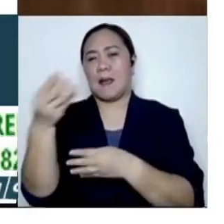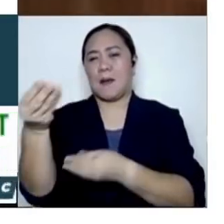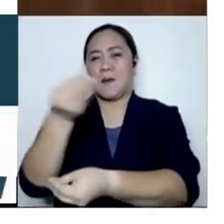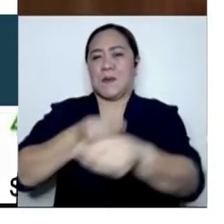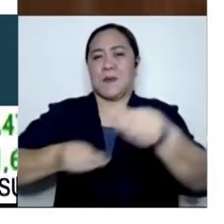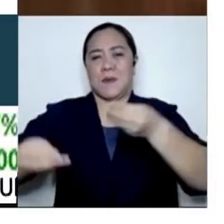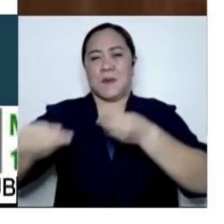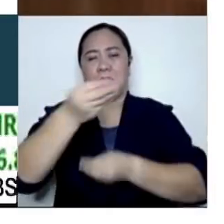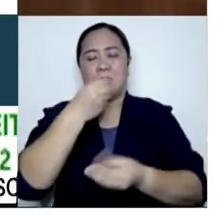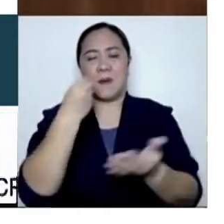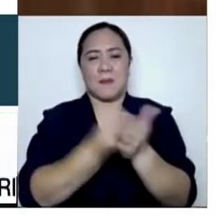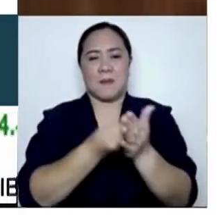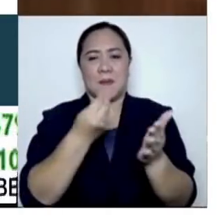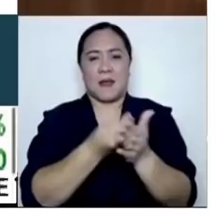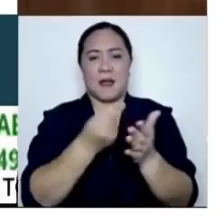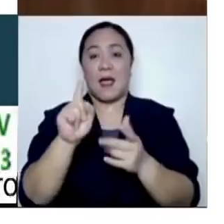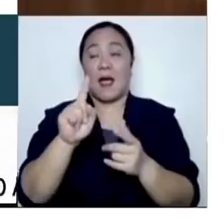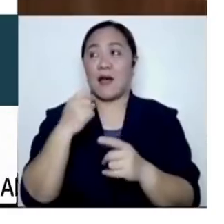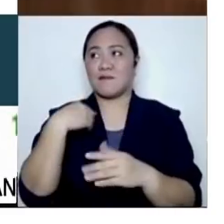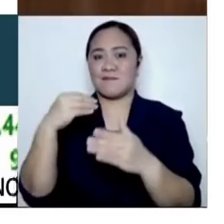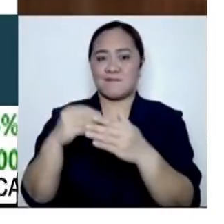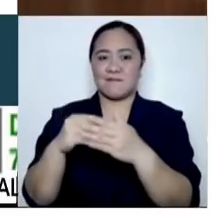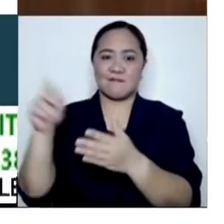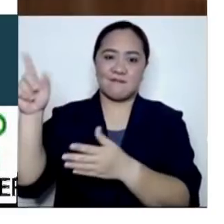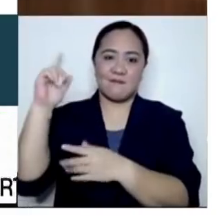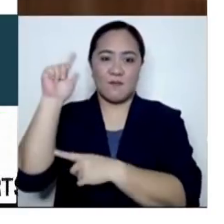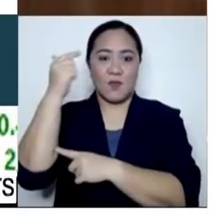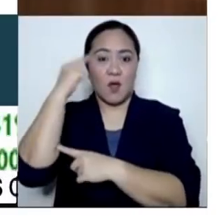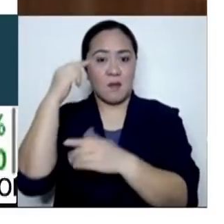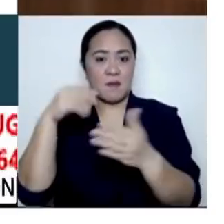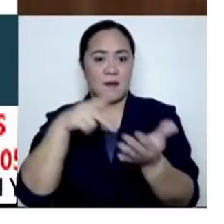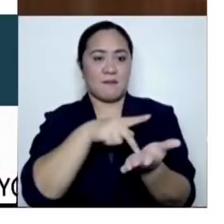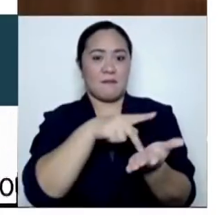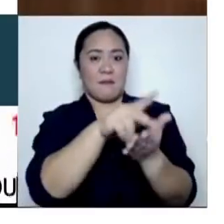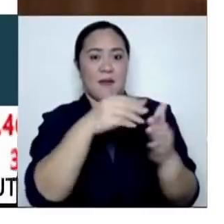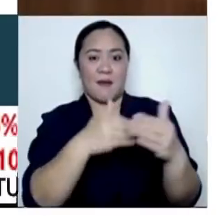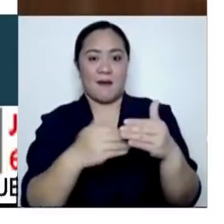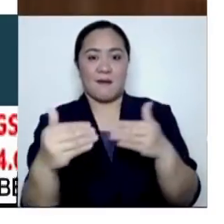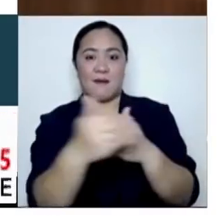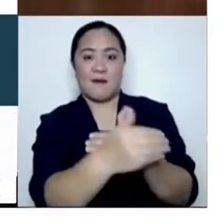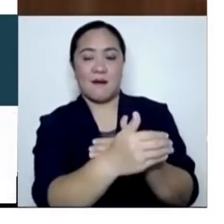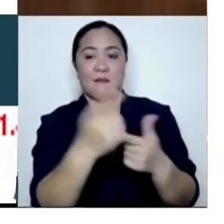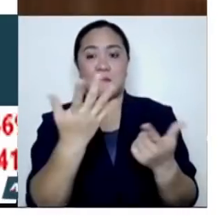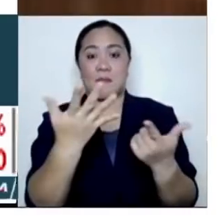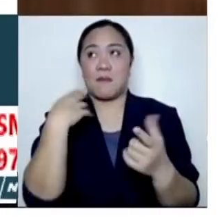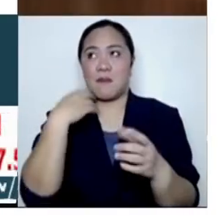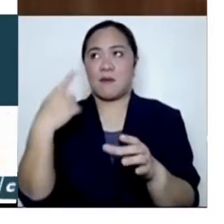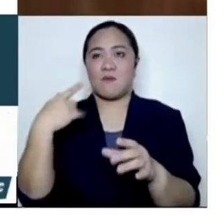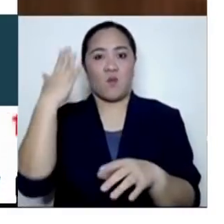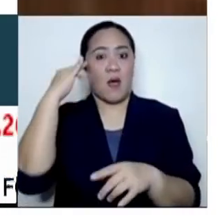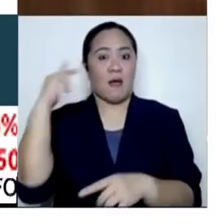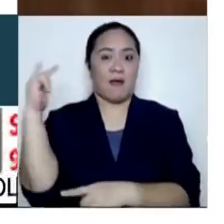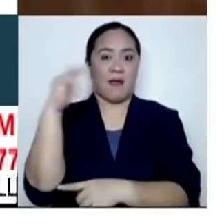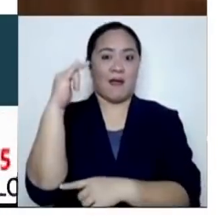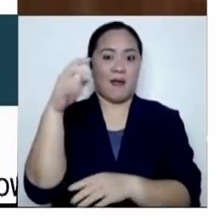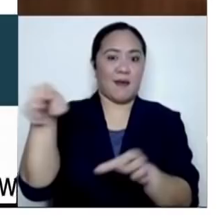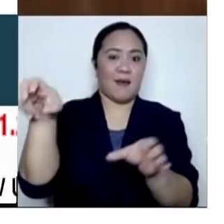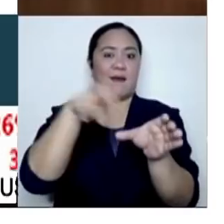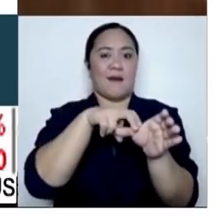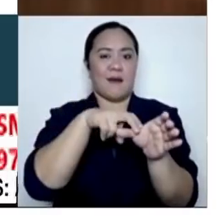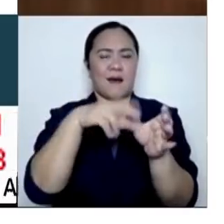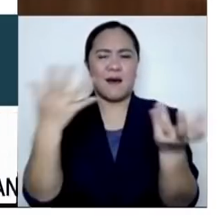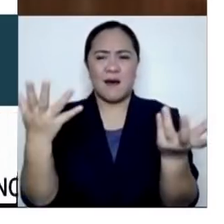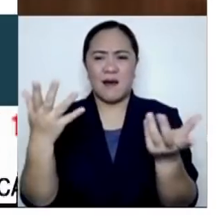maaring nag-advance ang gobyerno at nakita naman natin sinakay pa sa aeroplano ng gobyerno. And doon ako, pero masama ay talagang